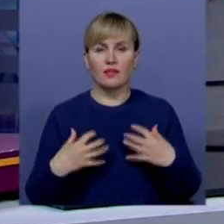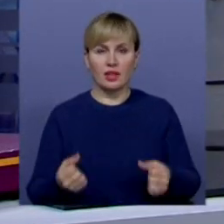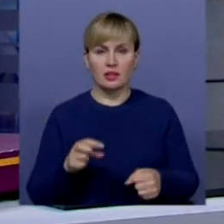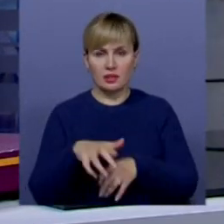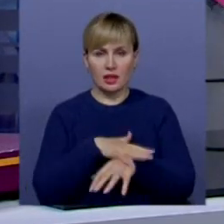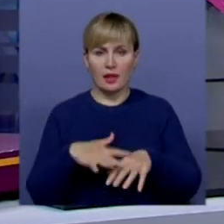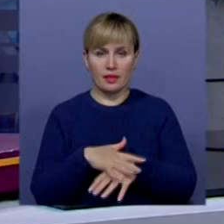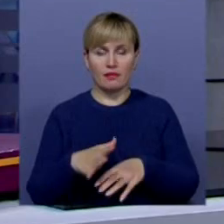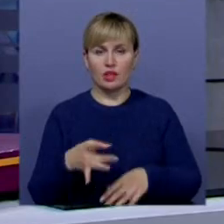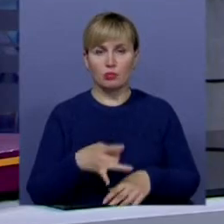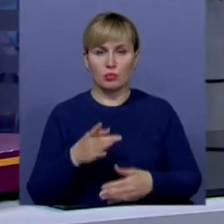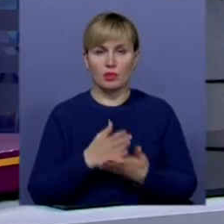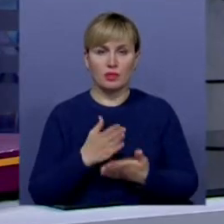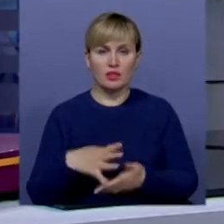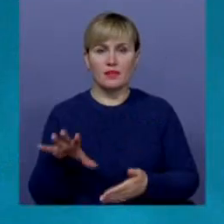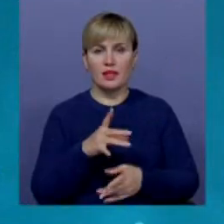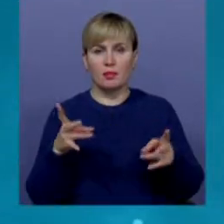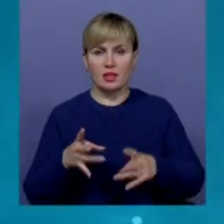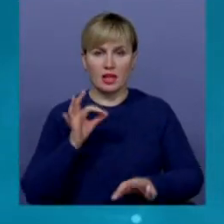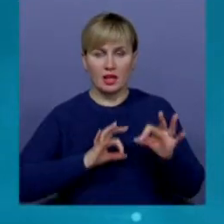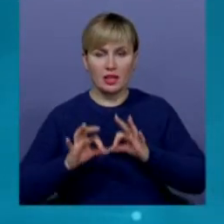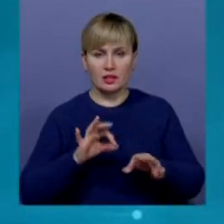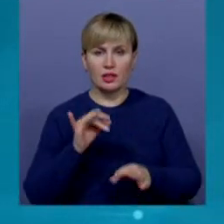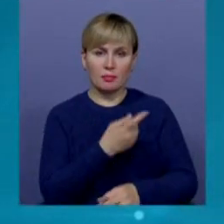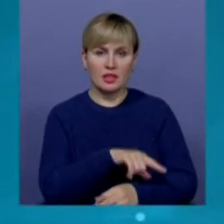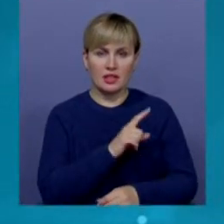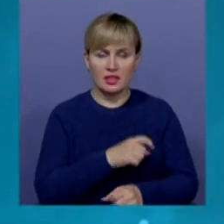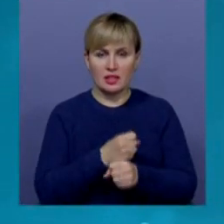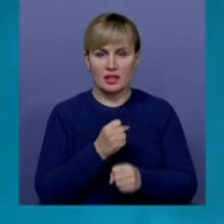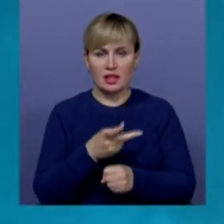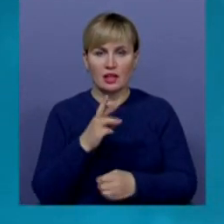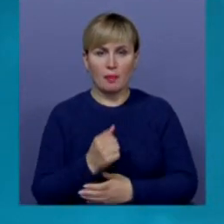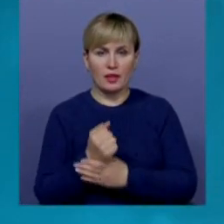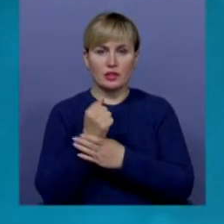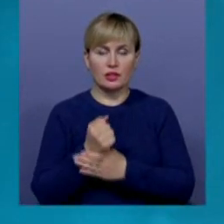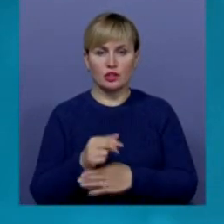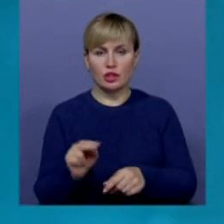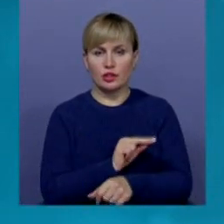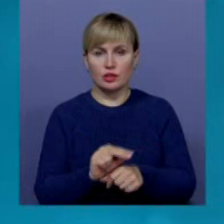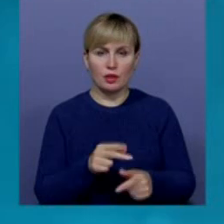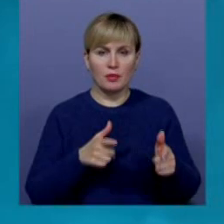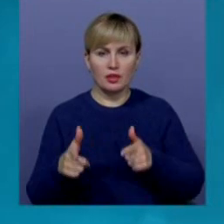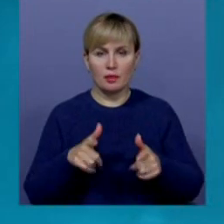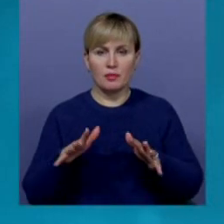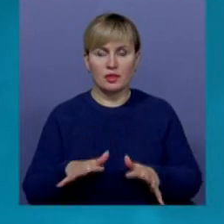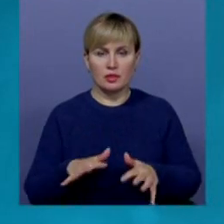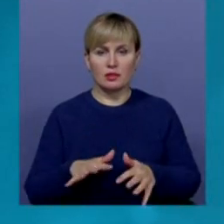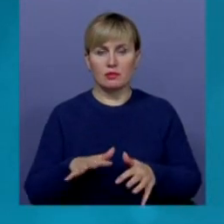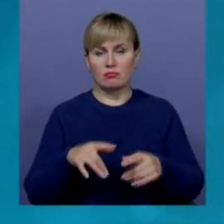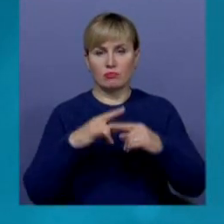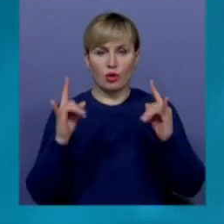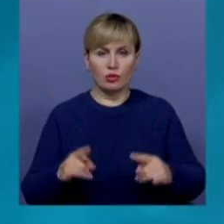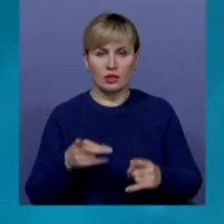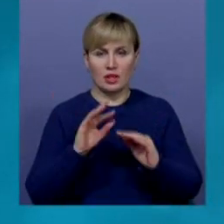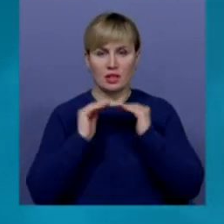страны. В республике имеются все необходимые лекарства и медицинские изделия для поддерживающей терапии. Подготовлены места с боксами для